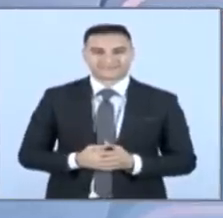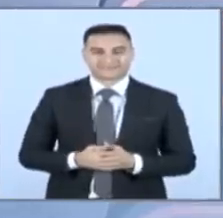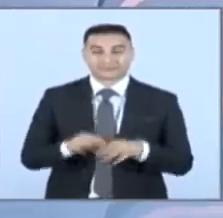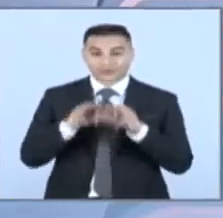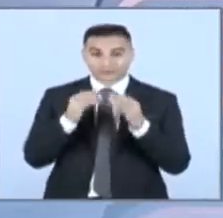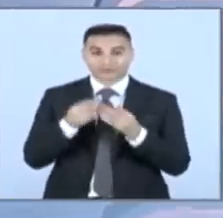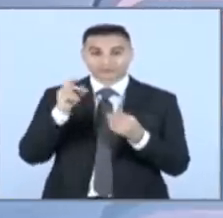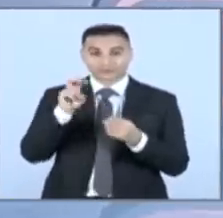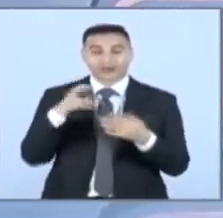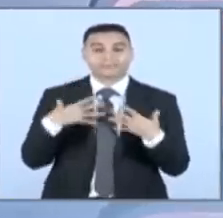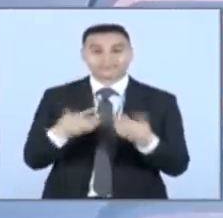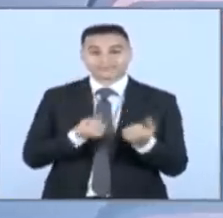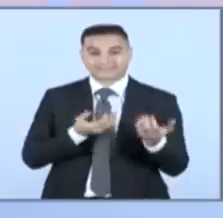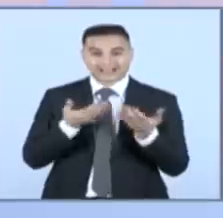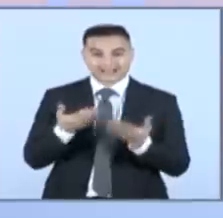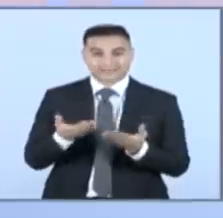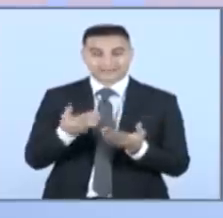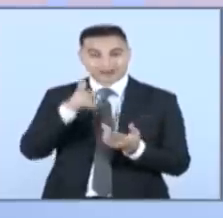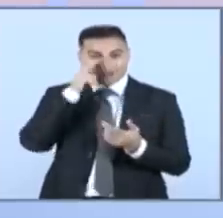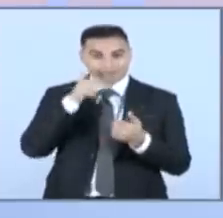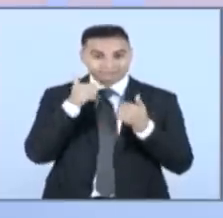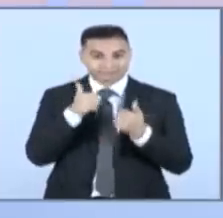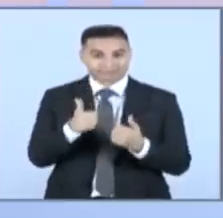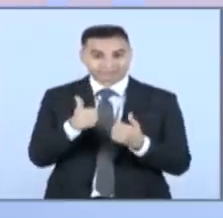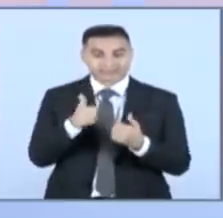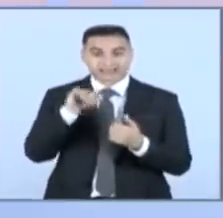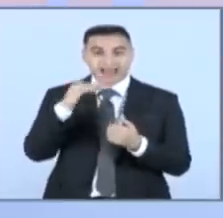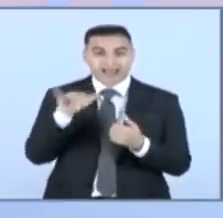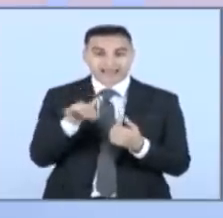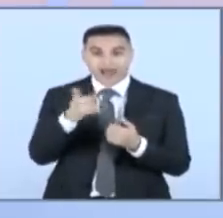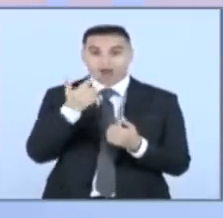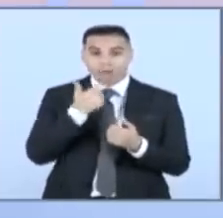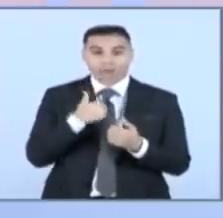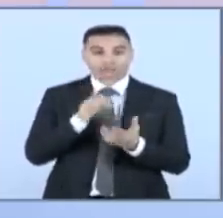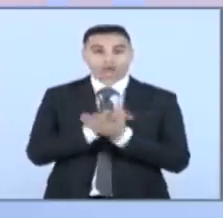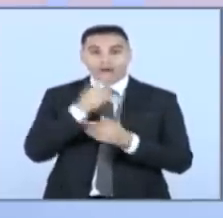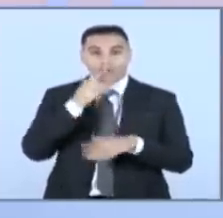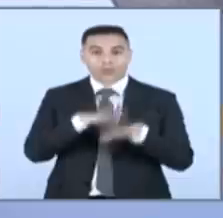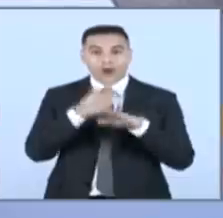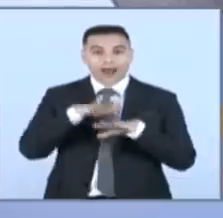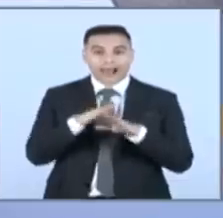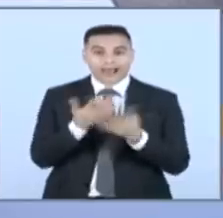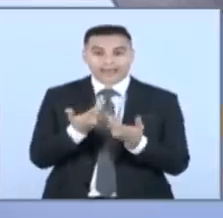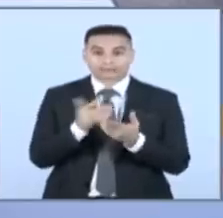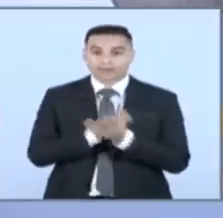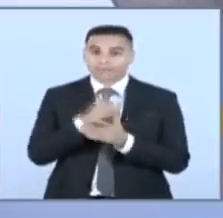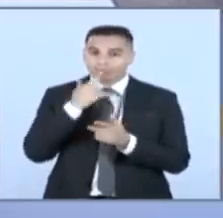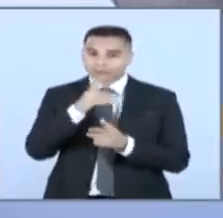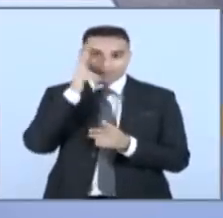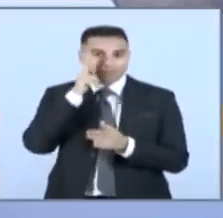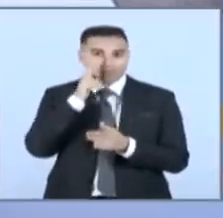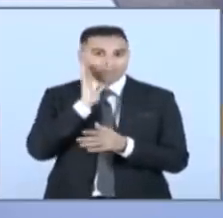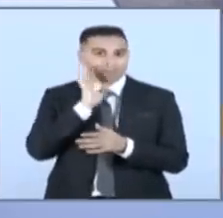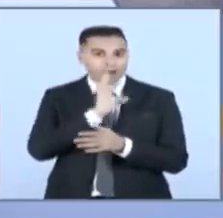عيلة طه الحمد لله على السلامة. أخباركم إيه؟ كله تمام. يحيى أصحابك بيقولوا لك إيه يا يحيى؟ لا خربين الدنيا في